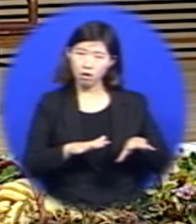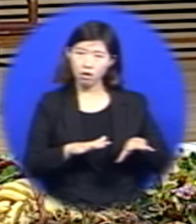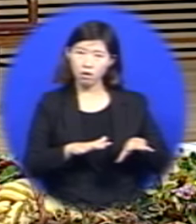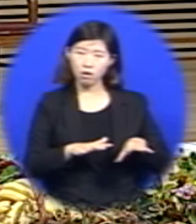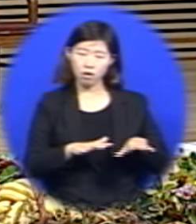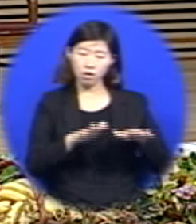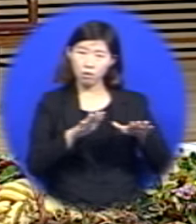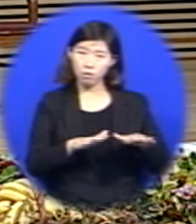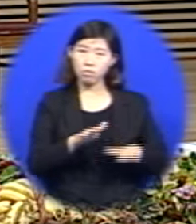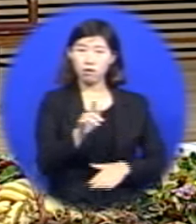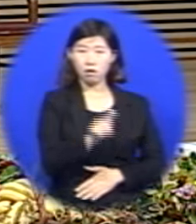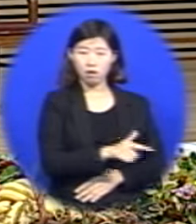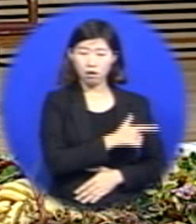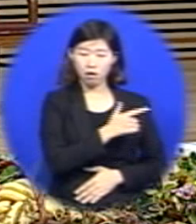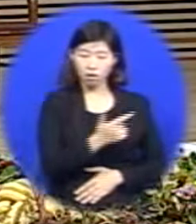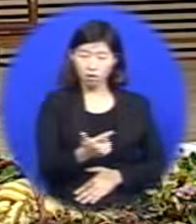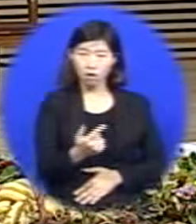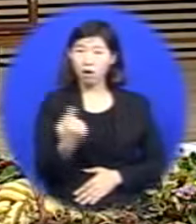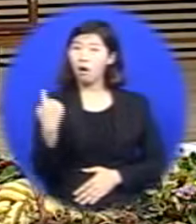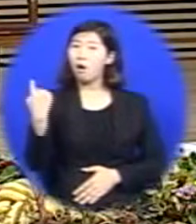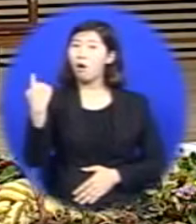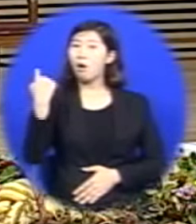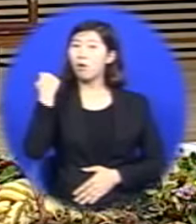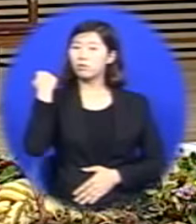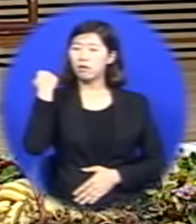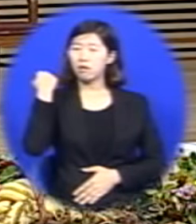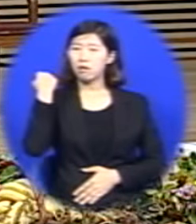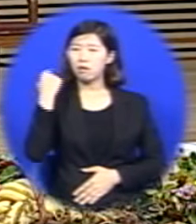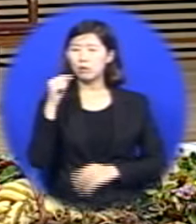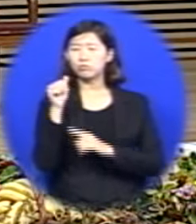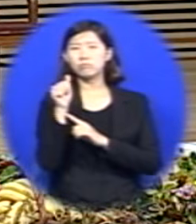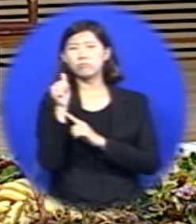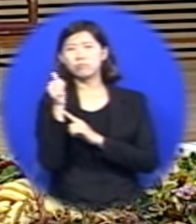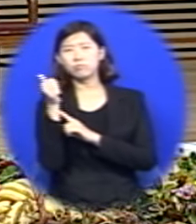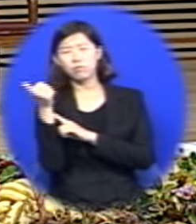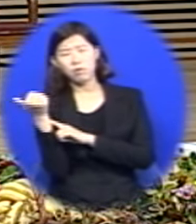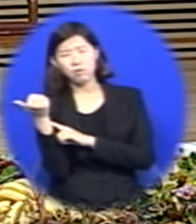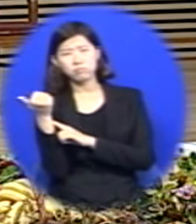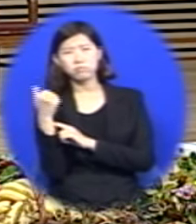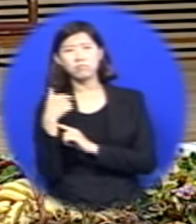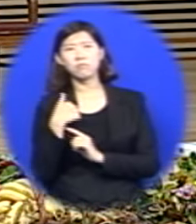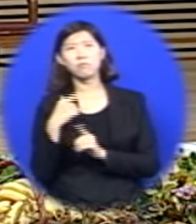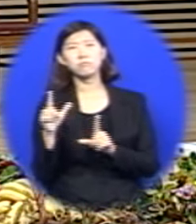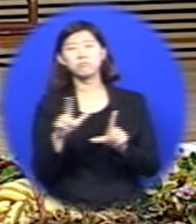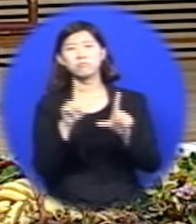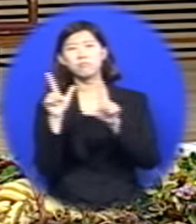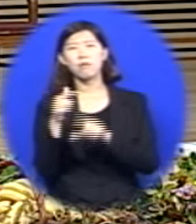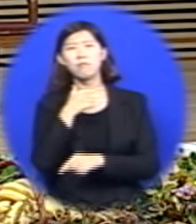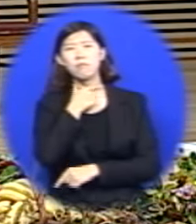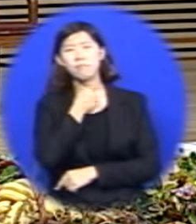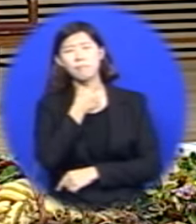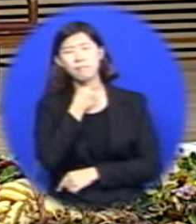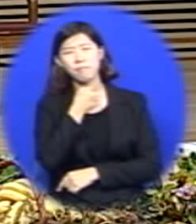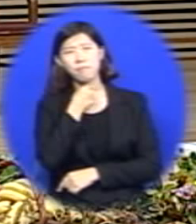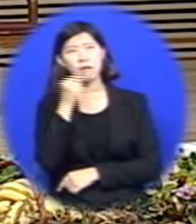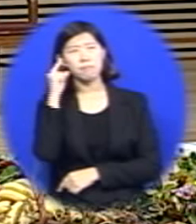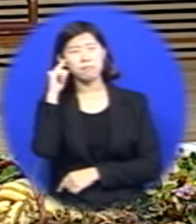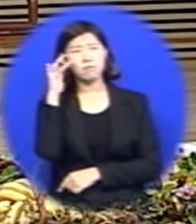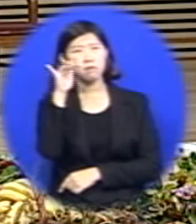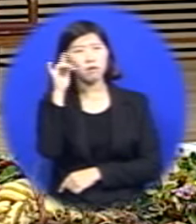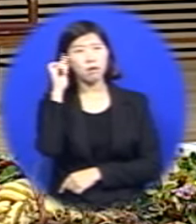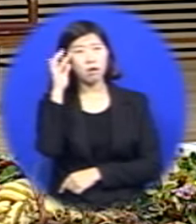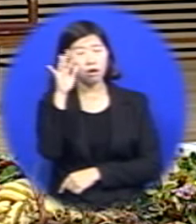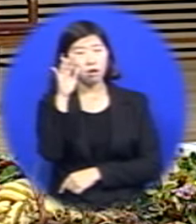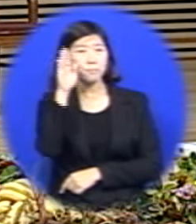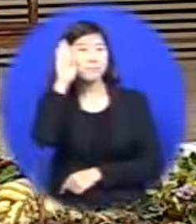어제가 어떤 사람에게는 그토록 살고 싶었던 미래일 수 있다. 이런 말을